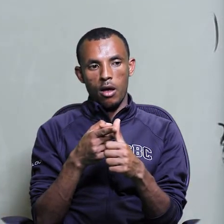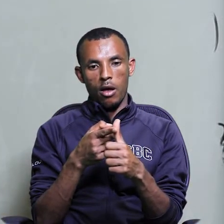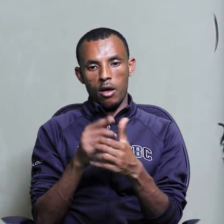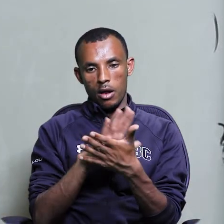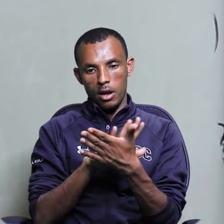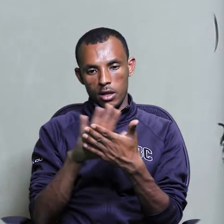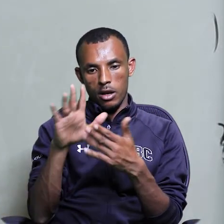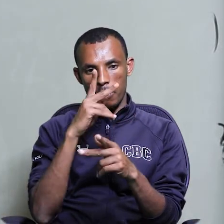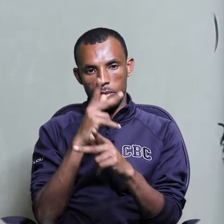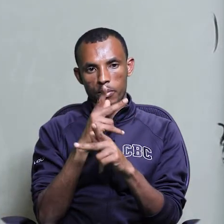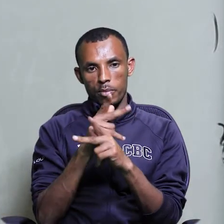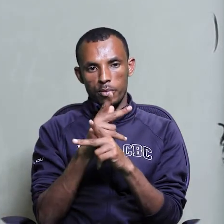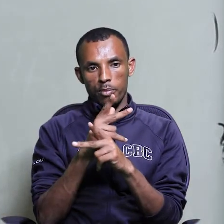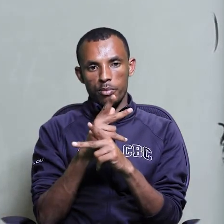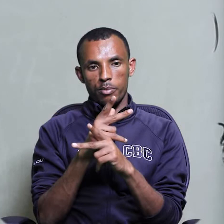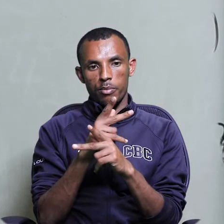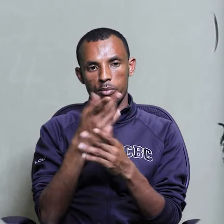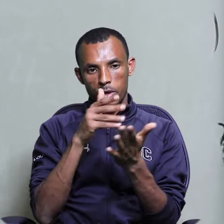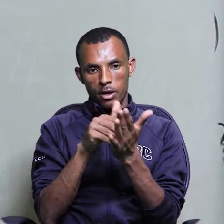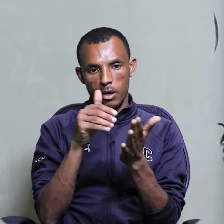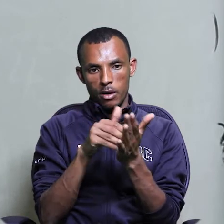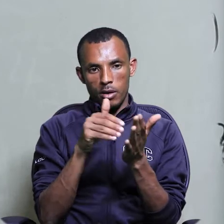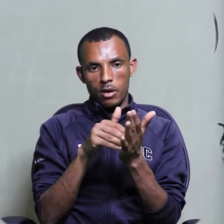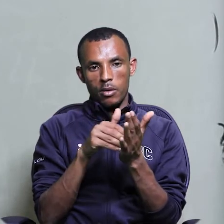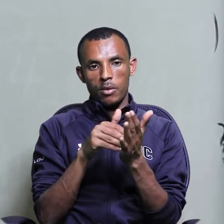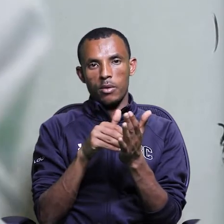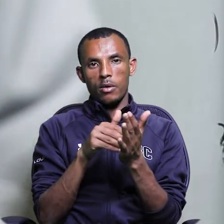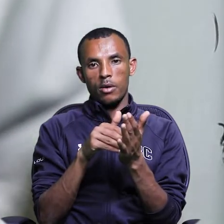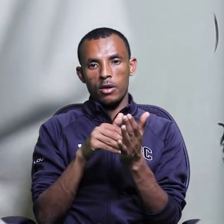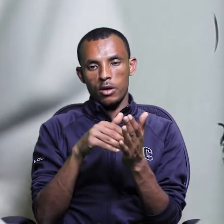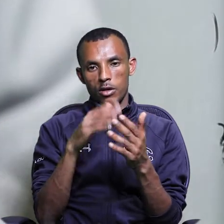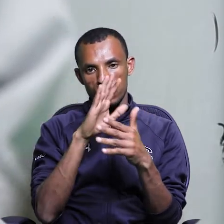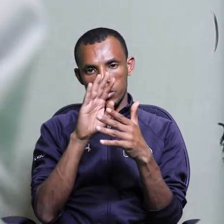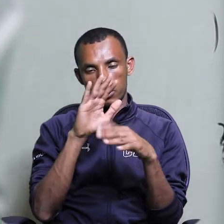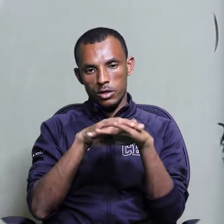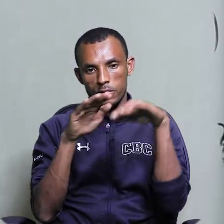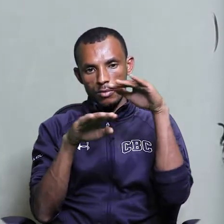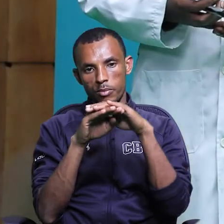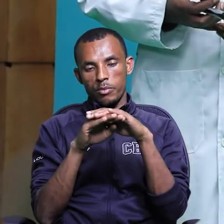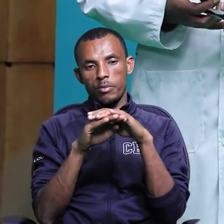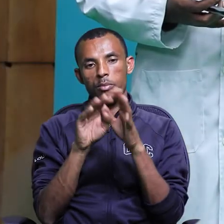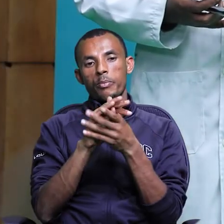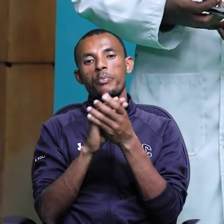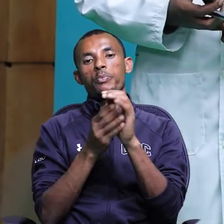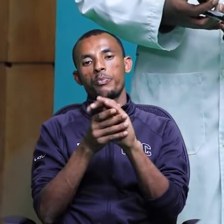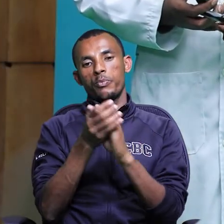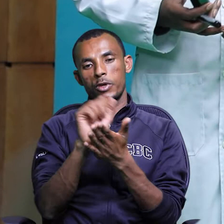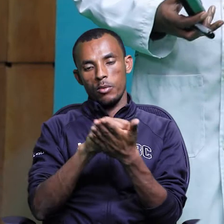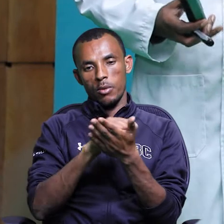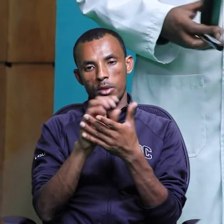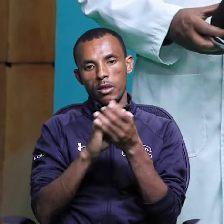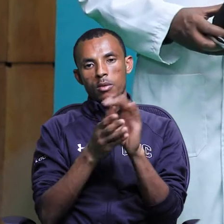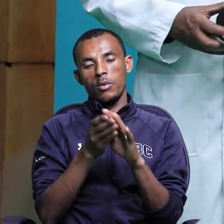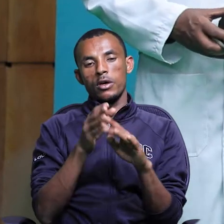ንጽህናን በመጠበቅ በተደጋጋሚ እጆቻችንን በሳሙናና በውሃ መታጠብ፣ እጃችንን